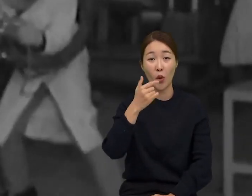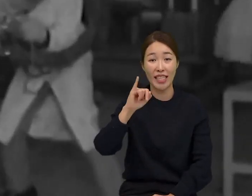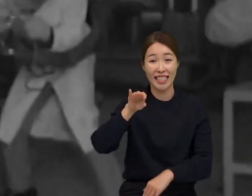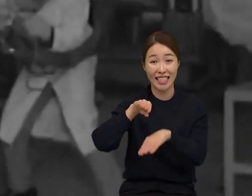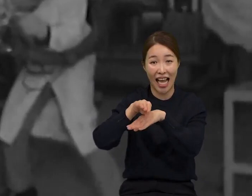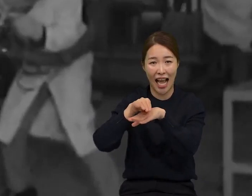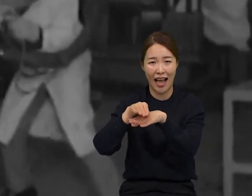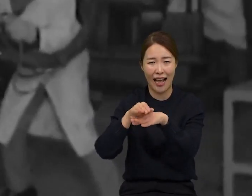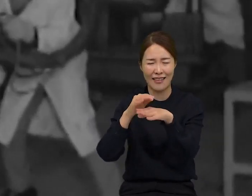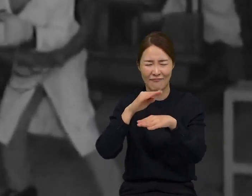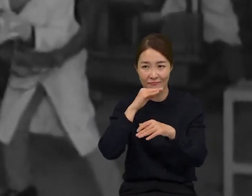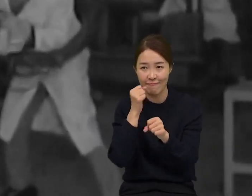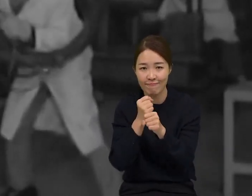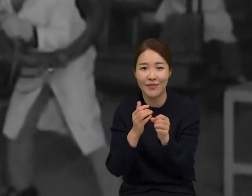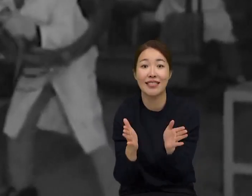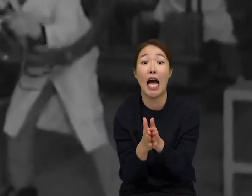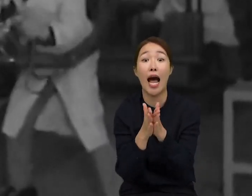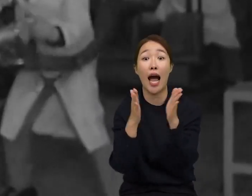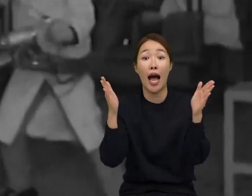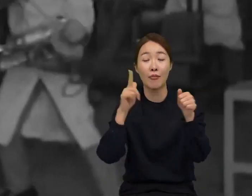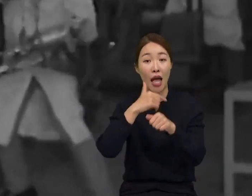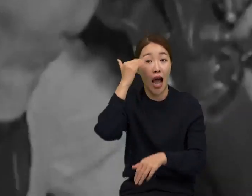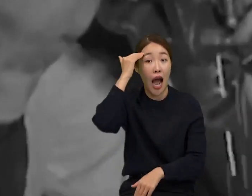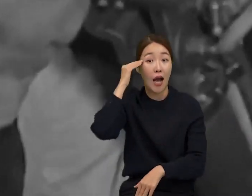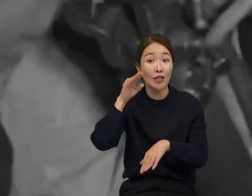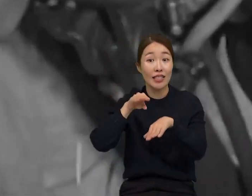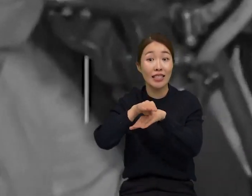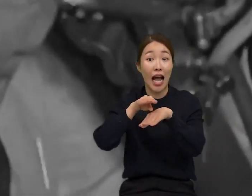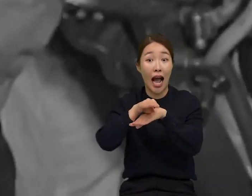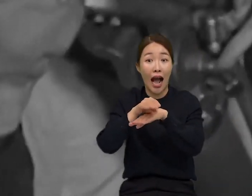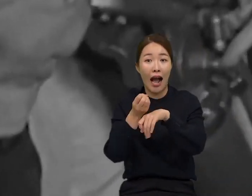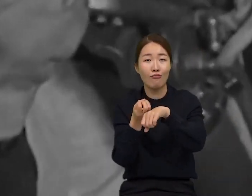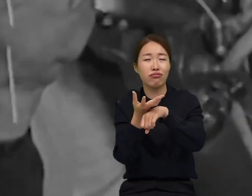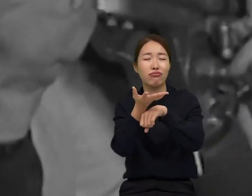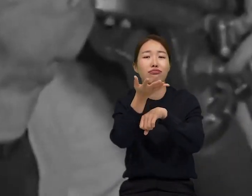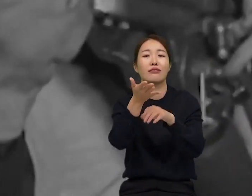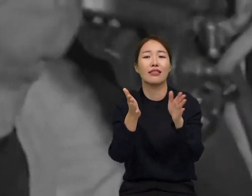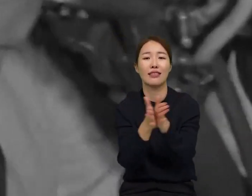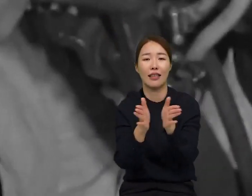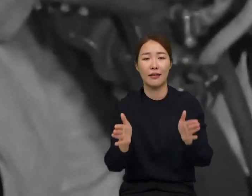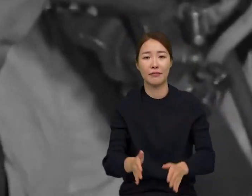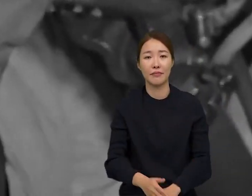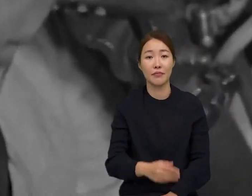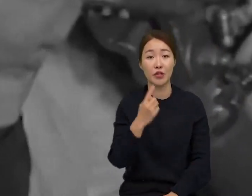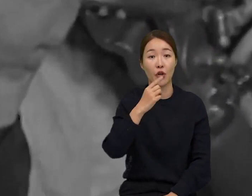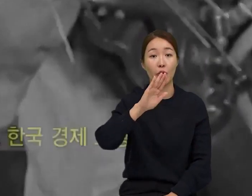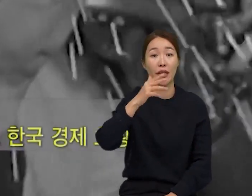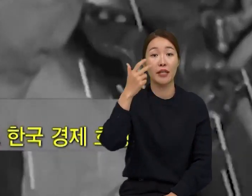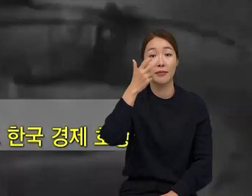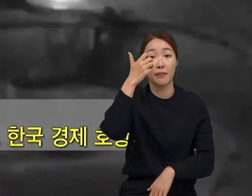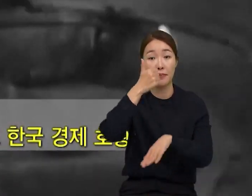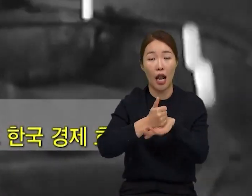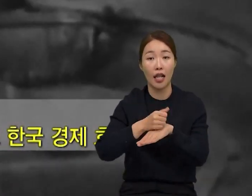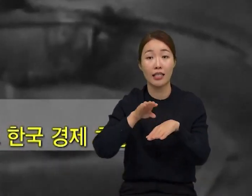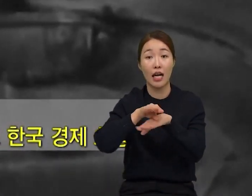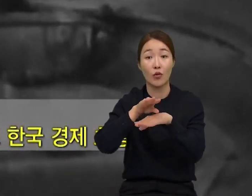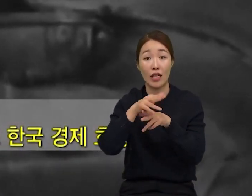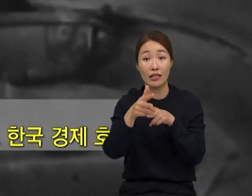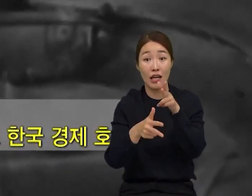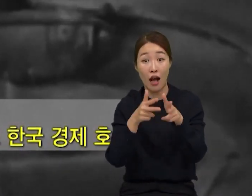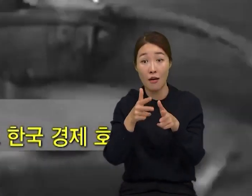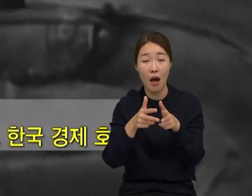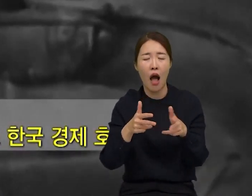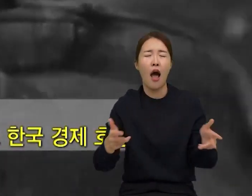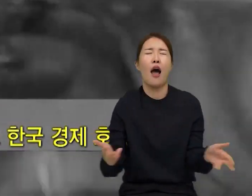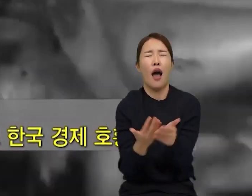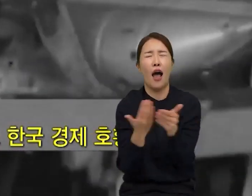1976년 포니차를 본격 생산하면서부터 국내 승용차 시장을 석권했다. 이렇게 1970년대 말에